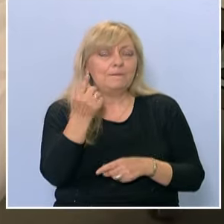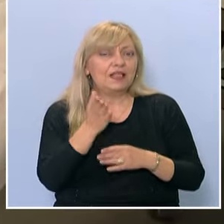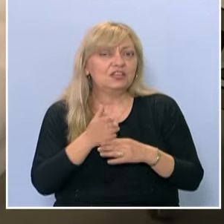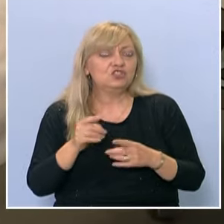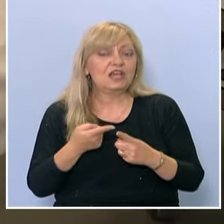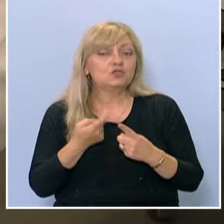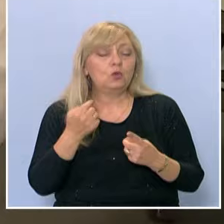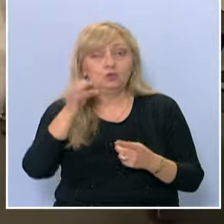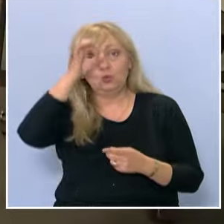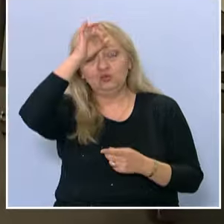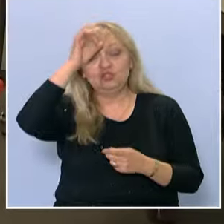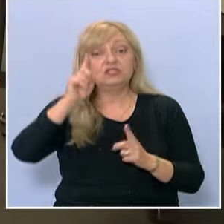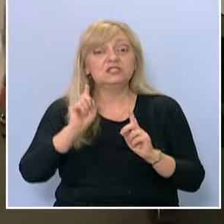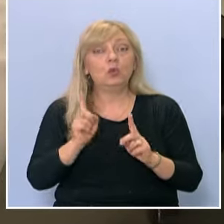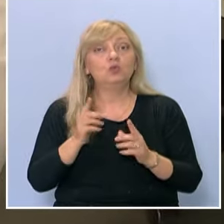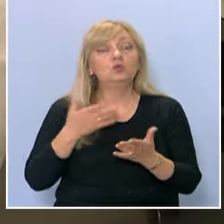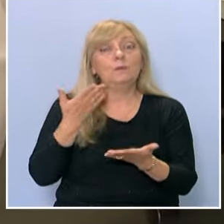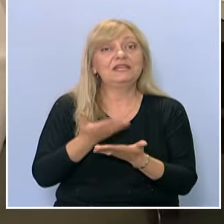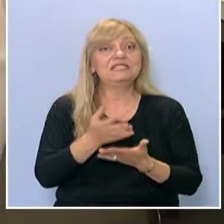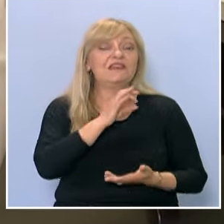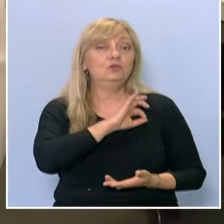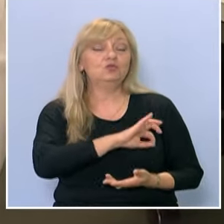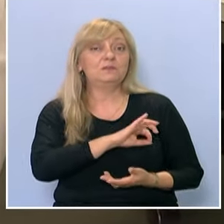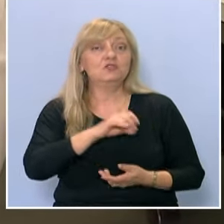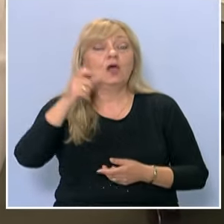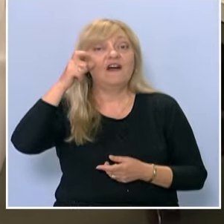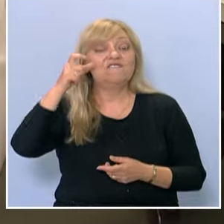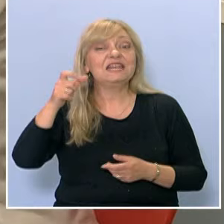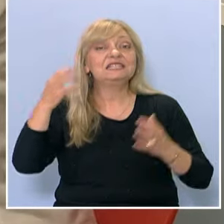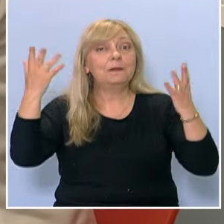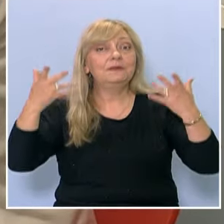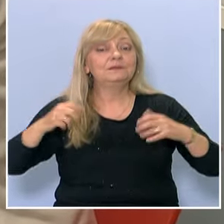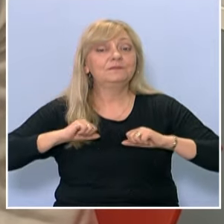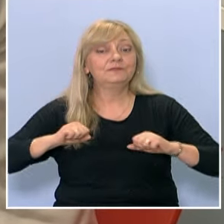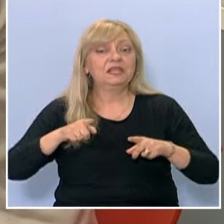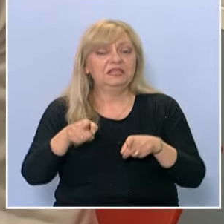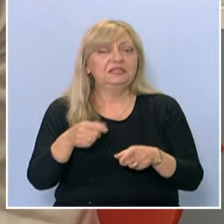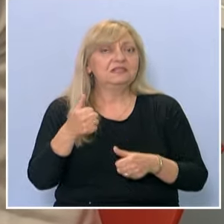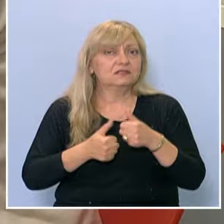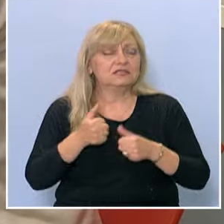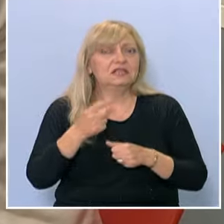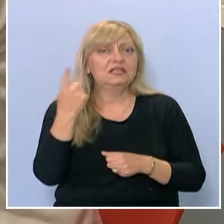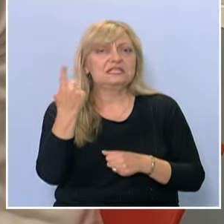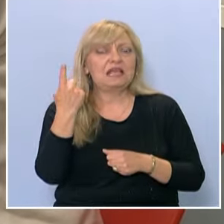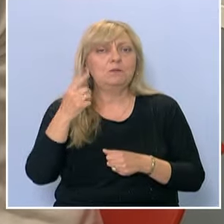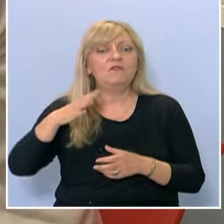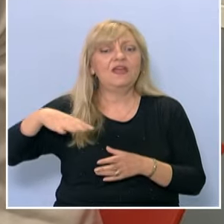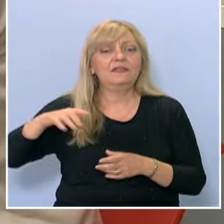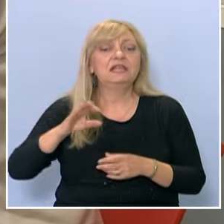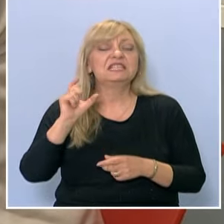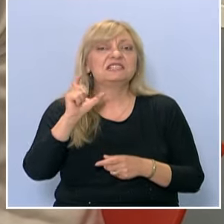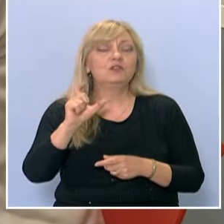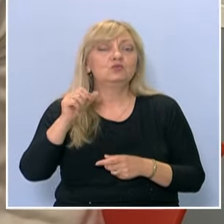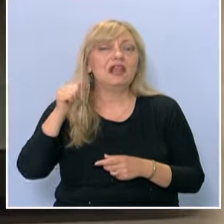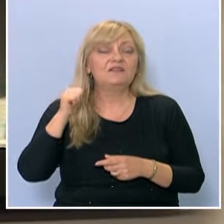учениците, които представят успешно Варненската математическа гимназия. Повечето от тях се състезават не само в една област. Светослав Арабов печели